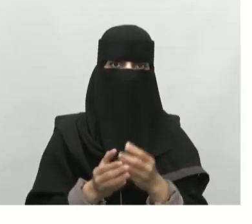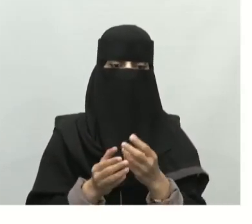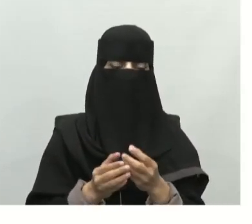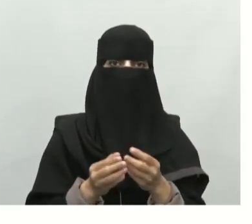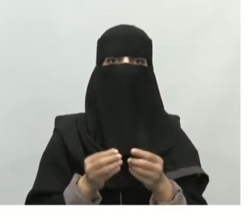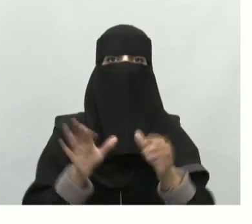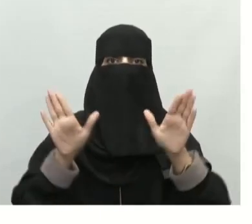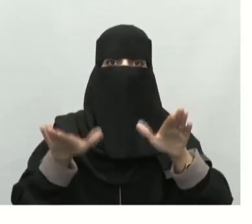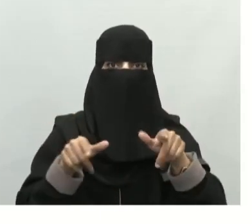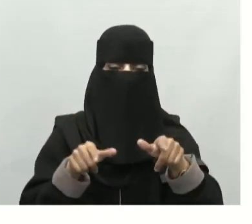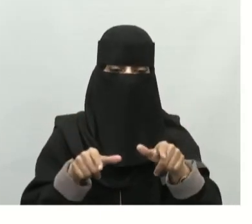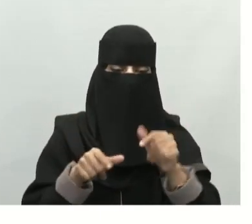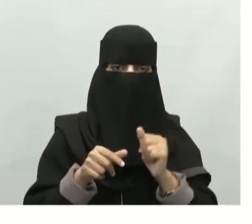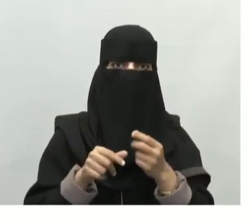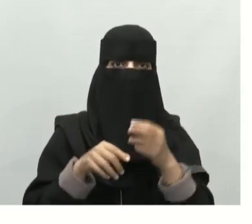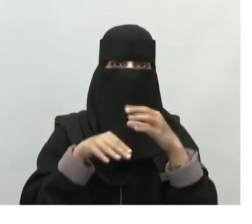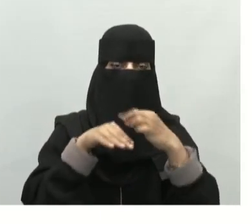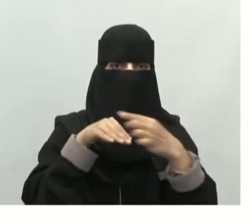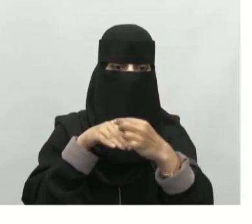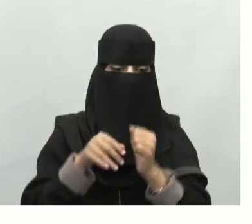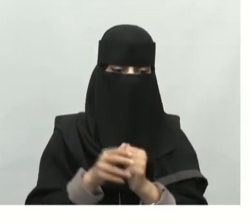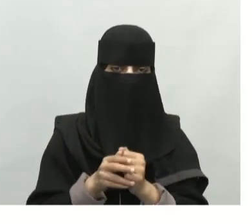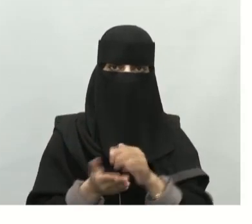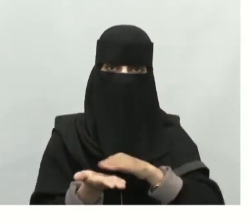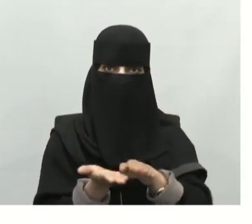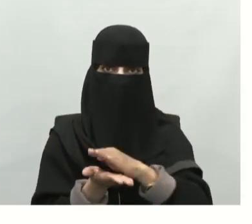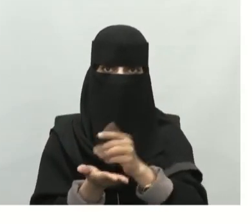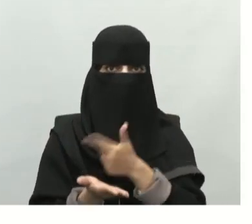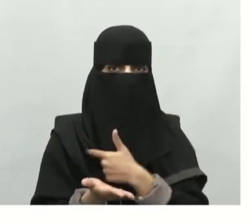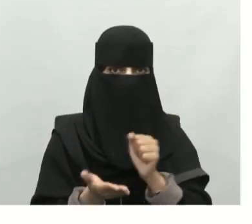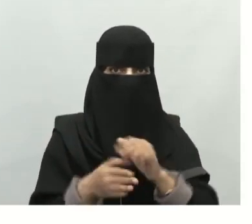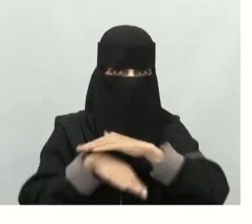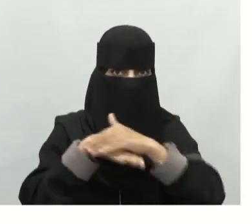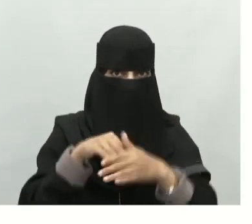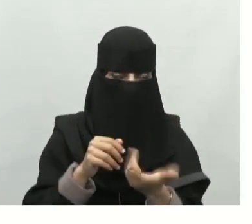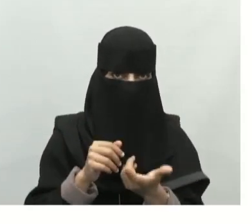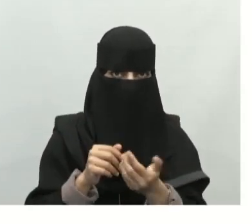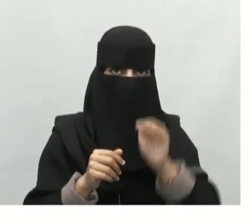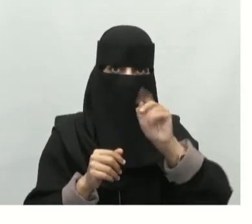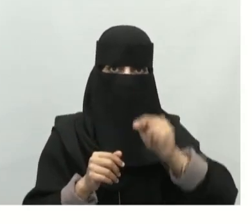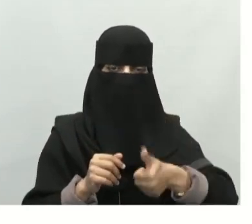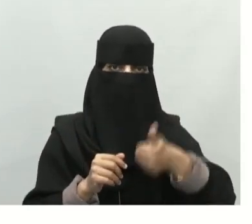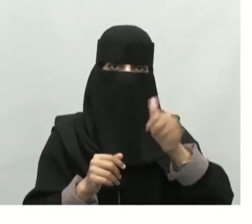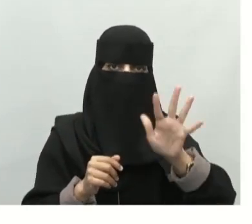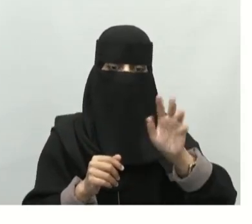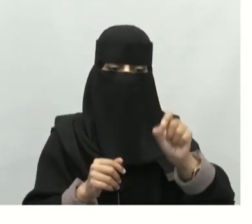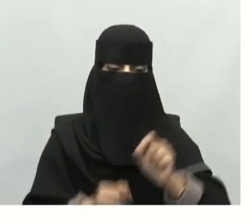ريش اما الزواحف حراشف اذا هنا بدا يختلف